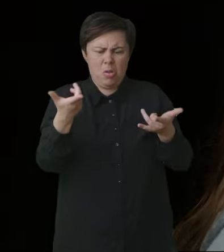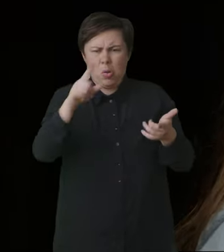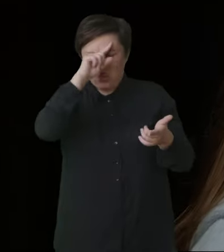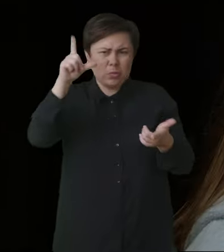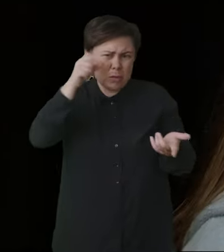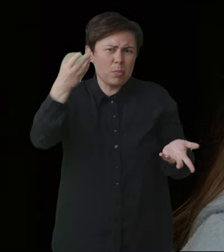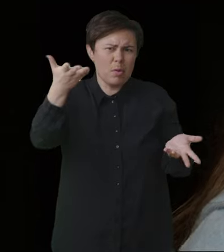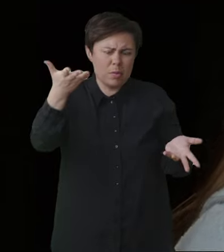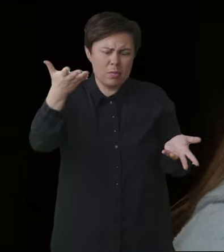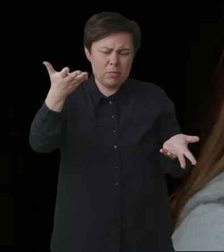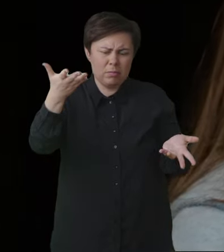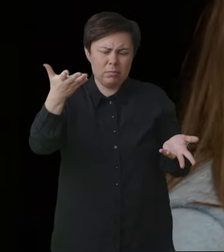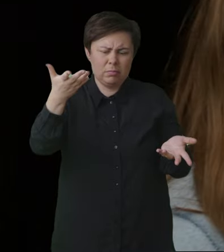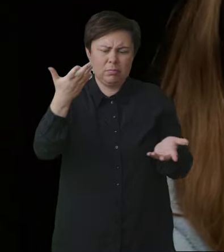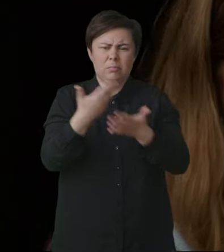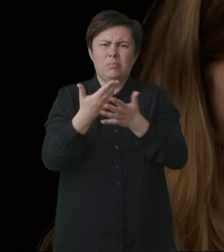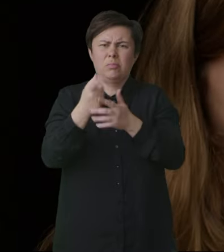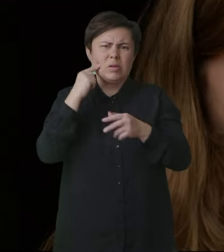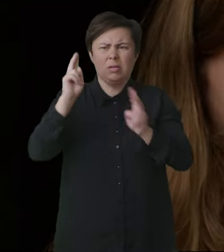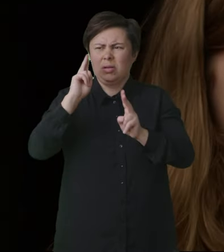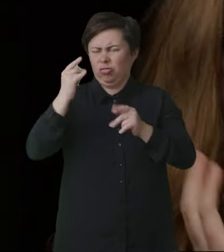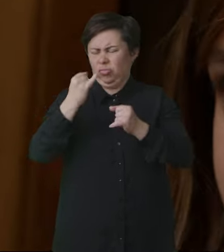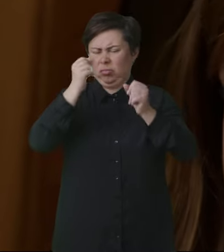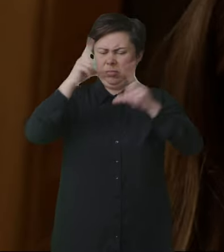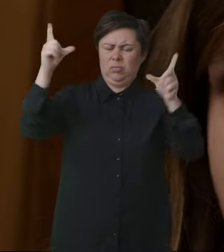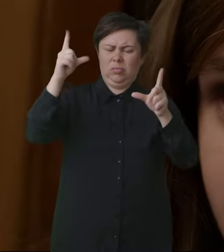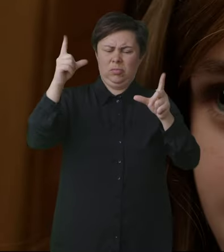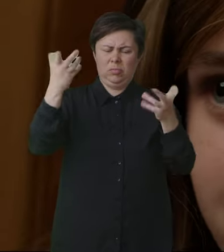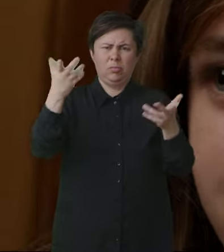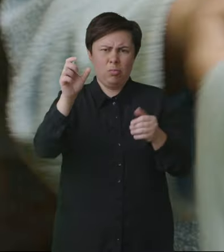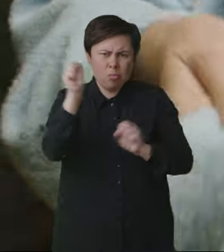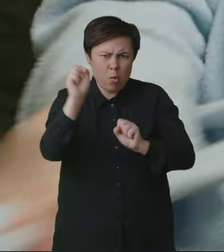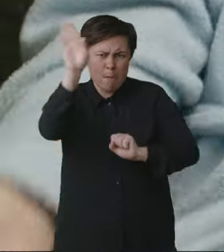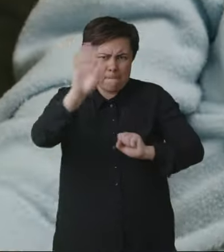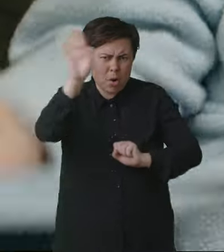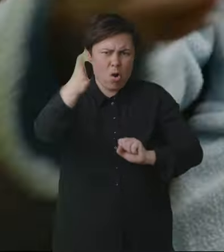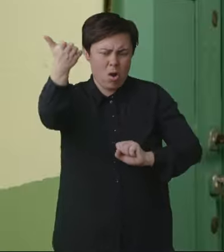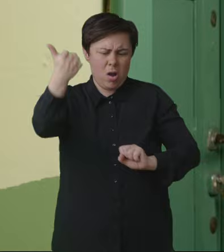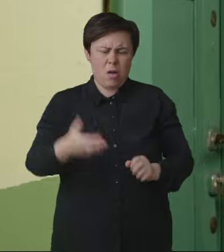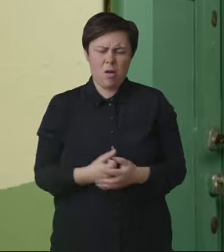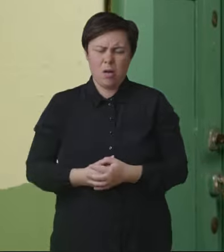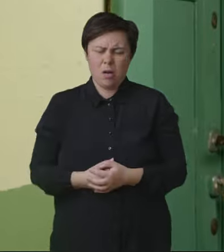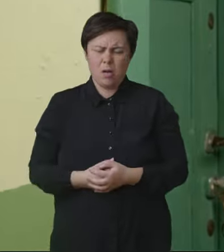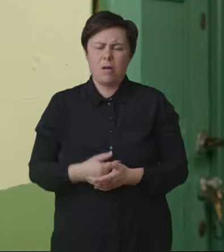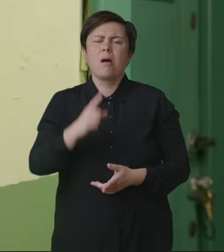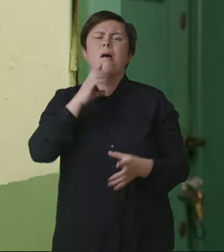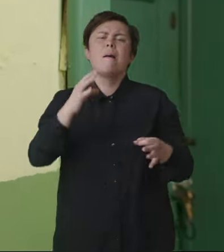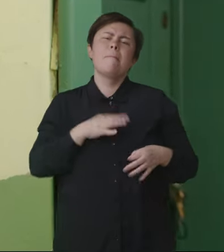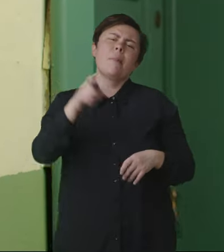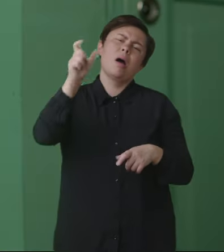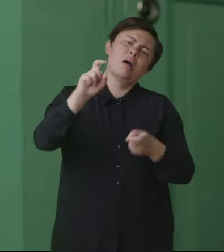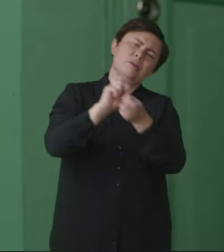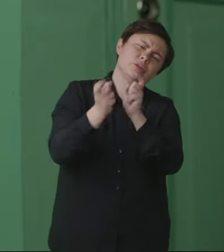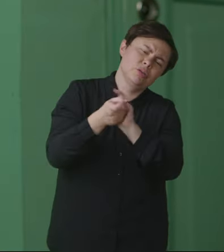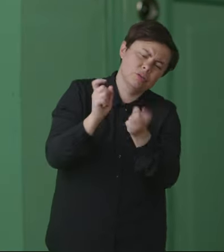Jeszcze śpią. Umarłego takie krzyki by wskrzesiły. Bójcie się Boga. O, pani co